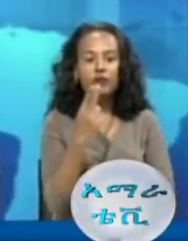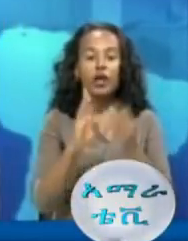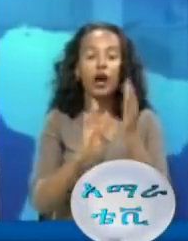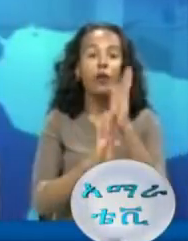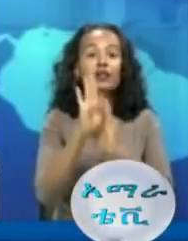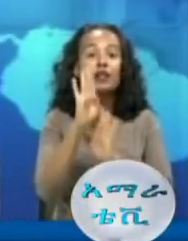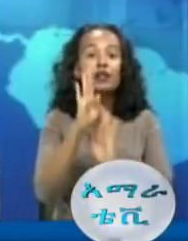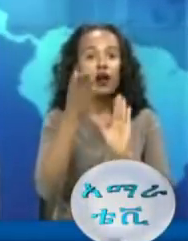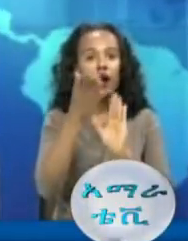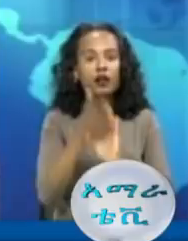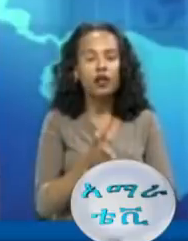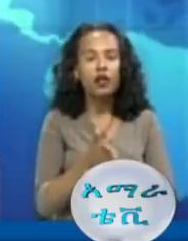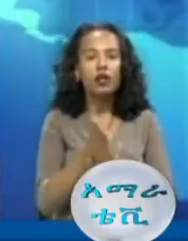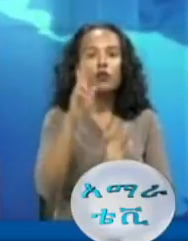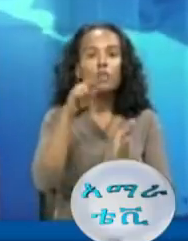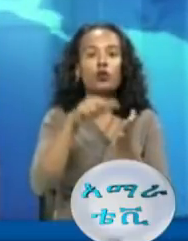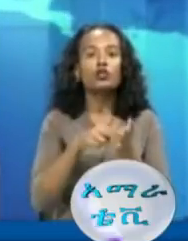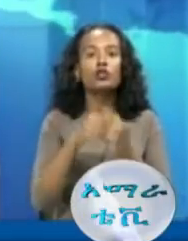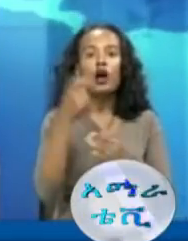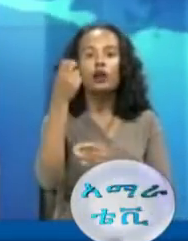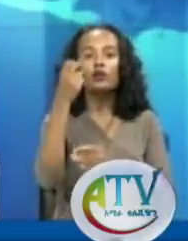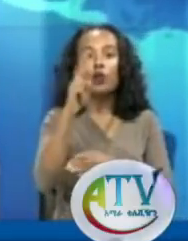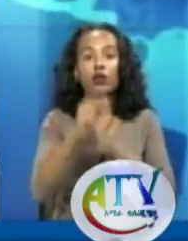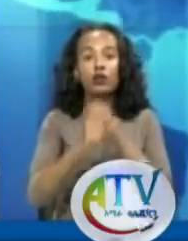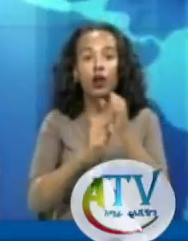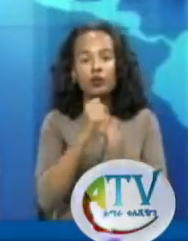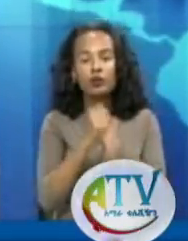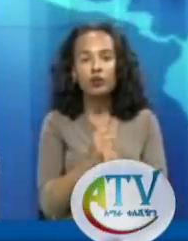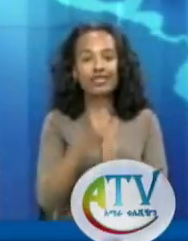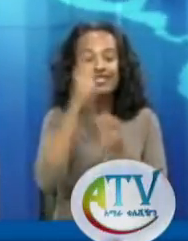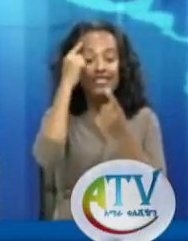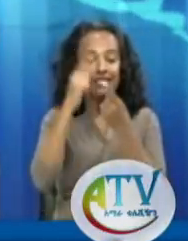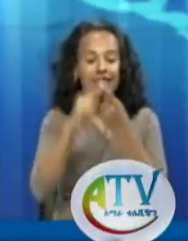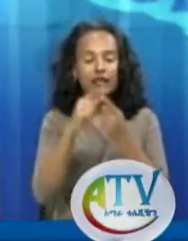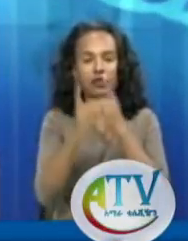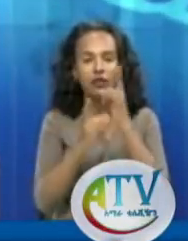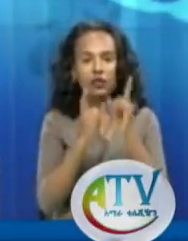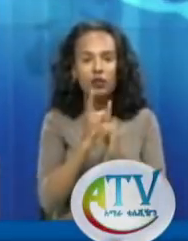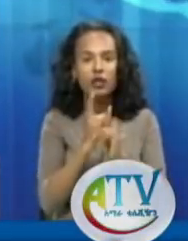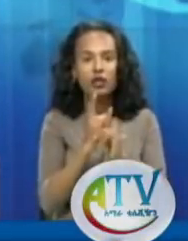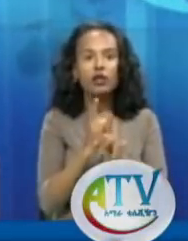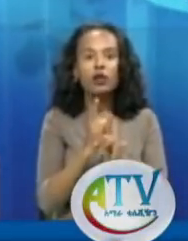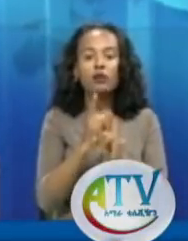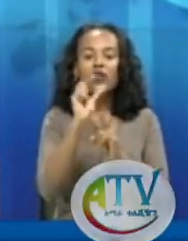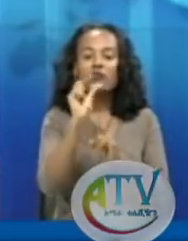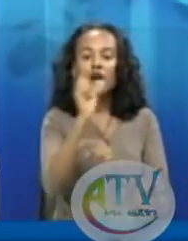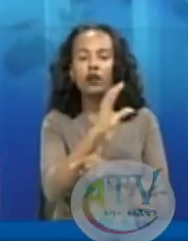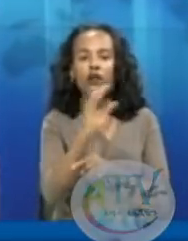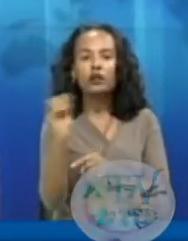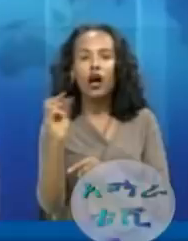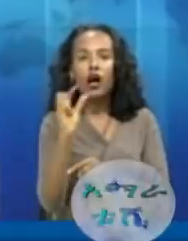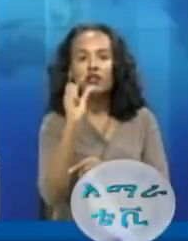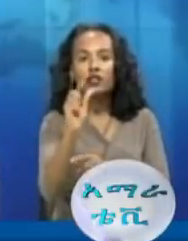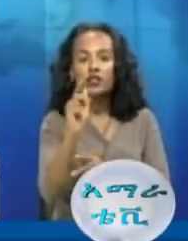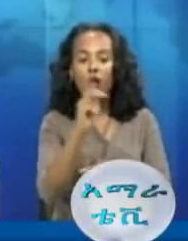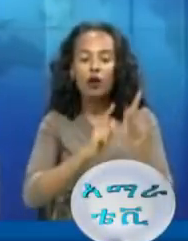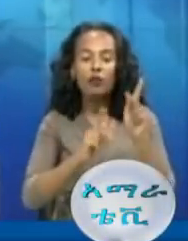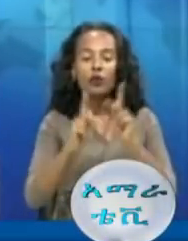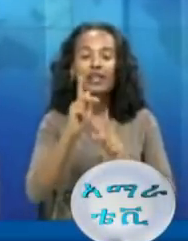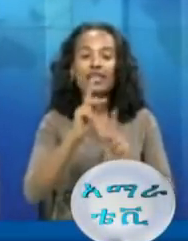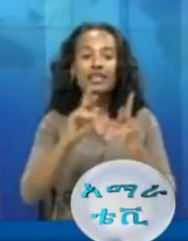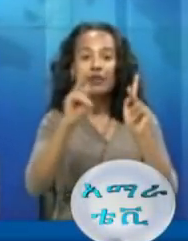ከማሳደግ አንጻር በ2012 ዓ.ም እቅድ ዘመን በጠቃቅንና አነስተኛ እንዲሁም በህብረት ስራ